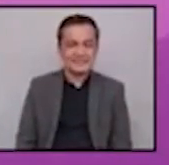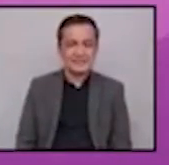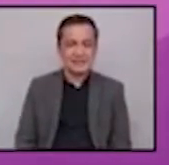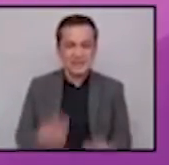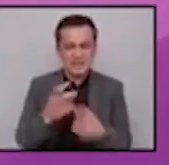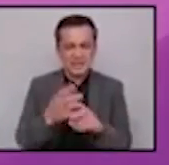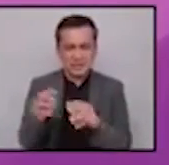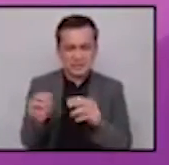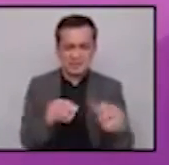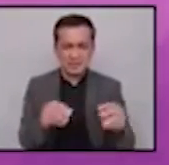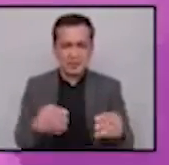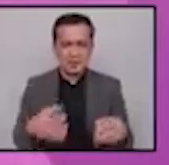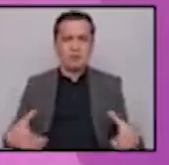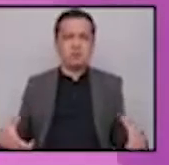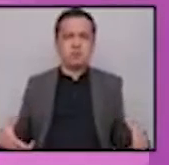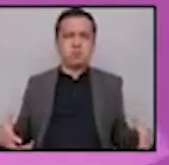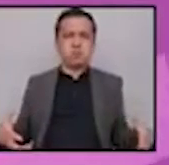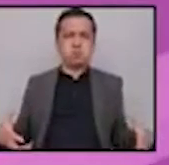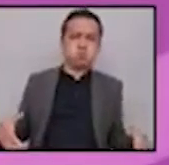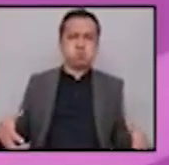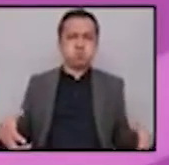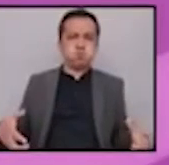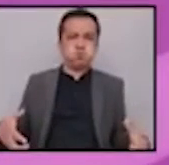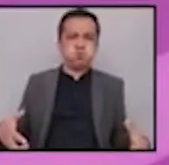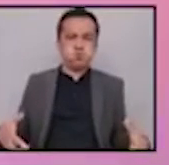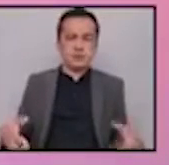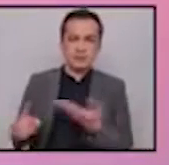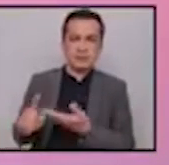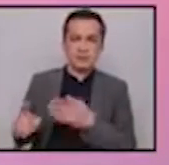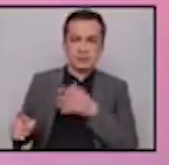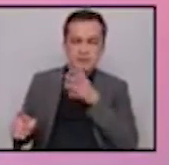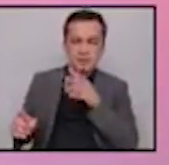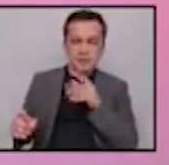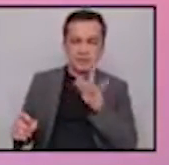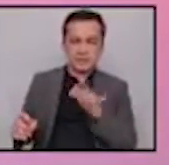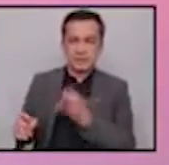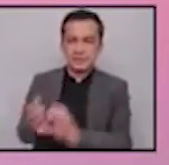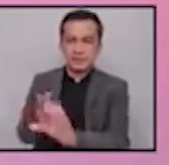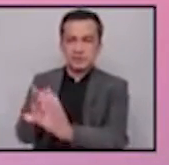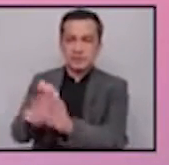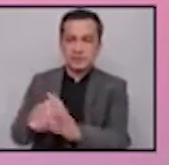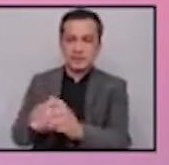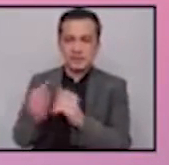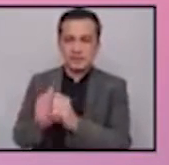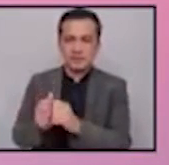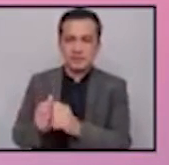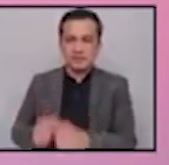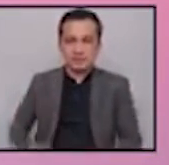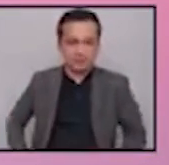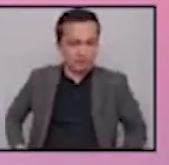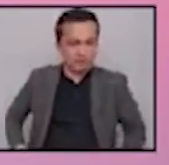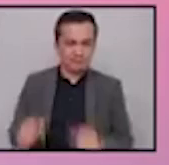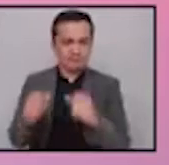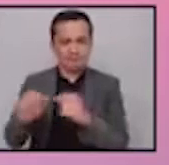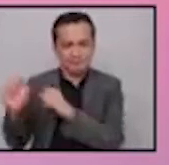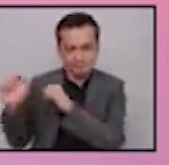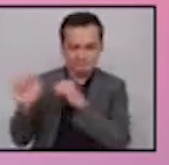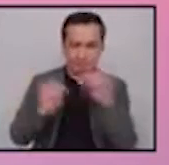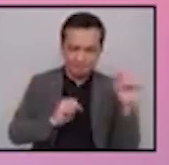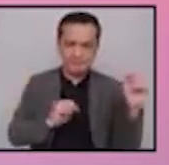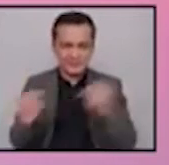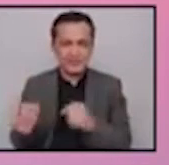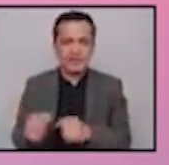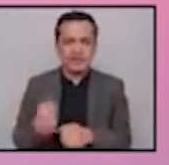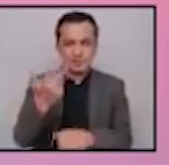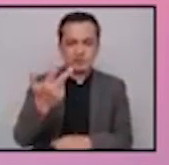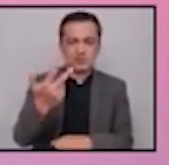matabang pangangatawan, naisipan ni Mommy Presi ang sumali sa samahan ng mga nagzuzumba, kung saan 3 beses sa